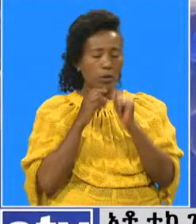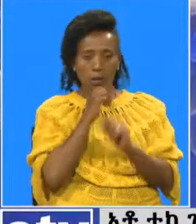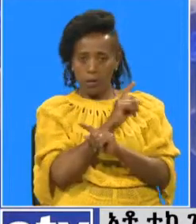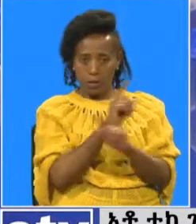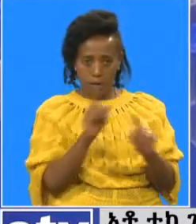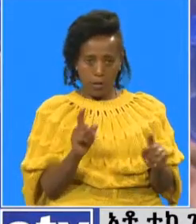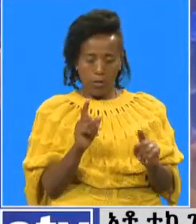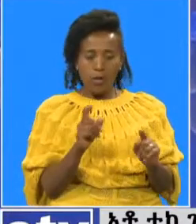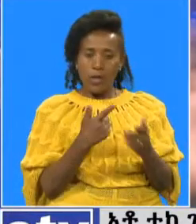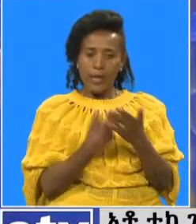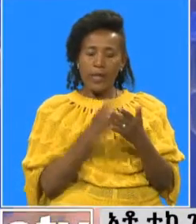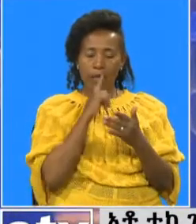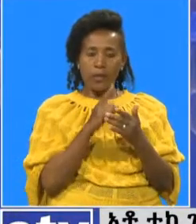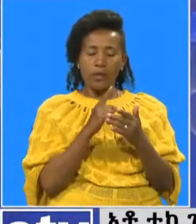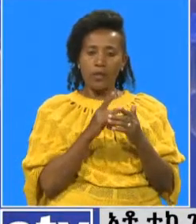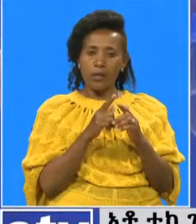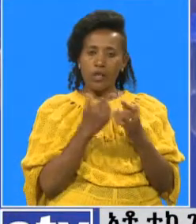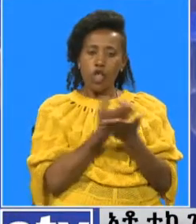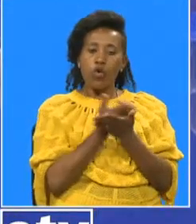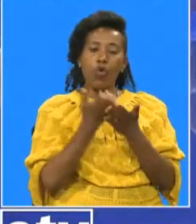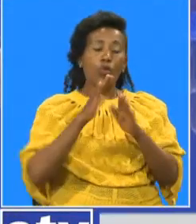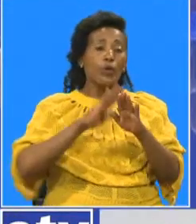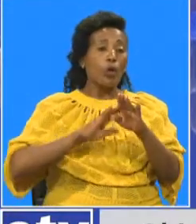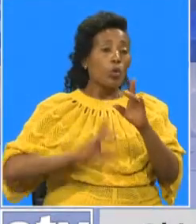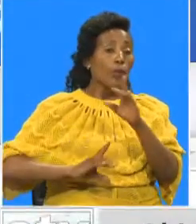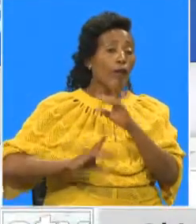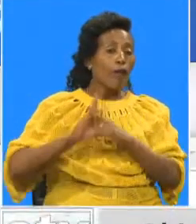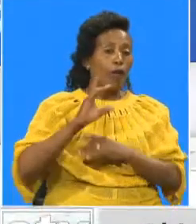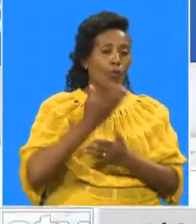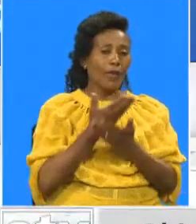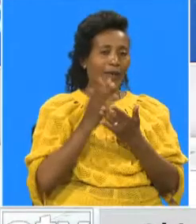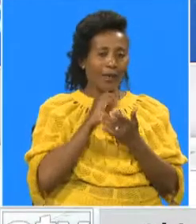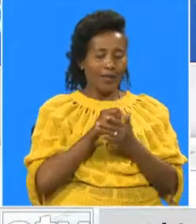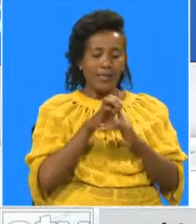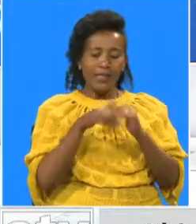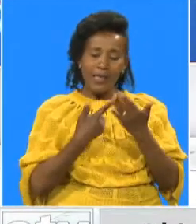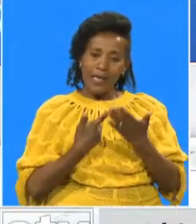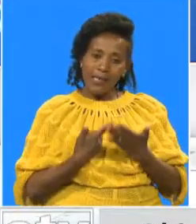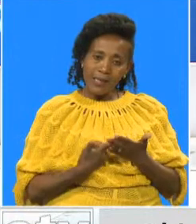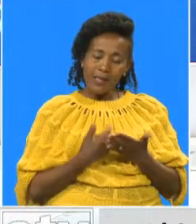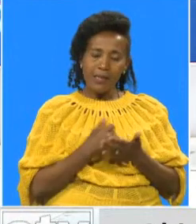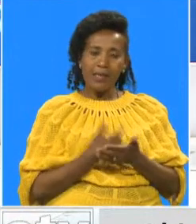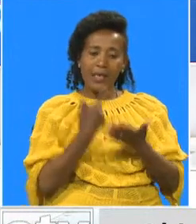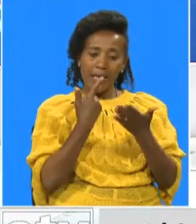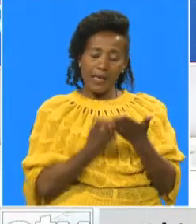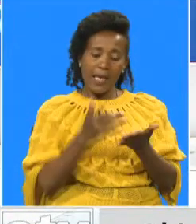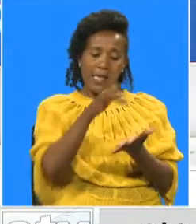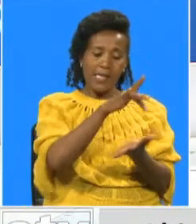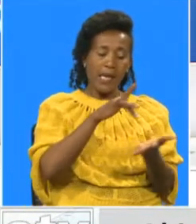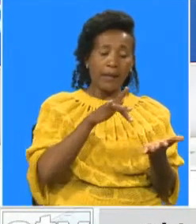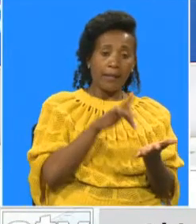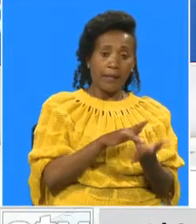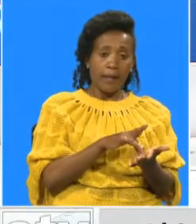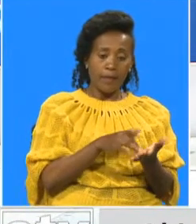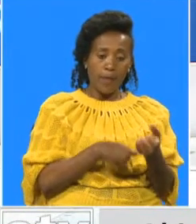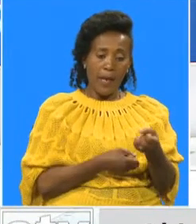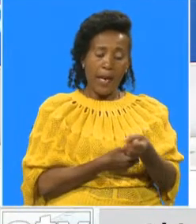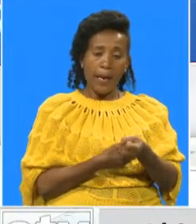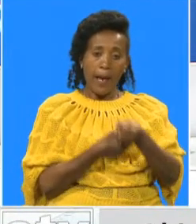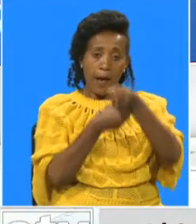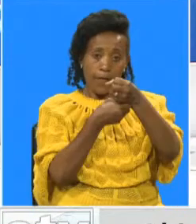ሳይሆን ኦቨርኦል ኢፌክቱ ኢኮኖሚው ላይ ነው። ስለዚህ ይሄ ሴክተር